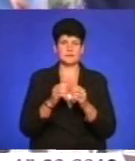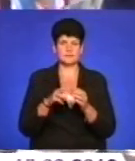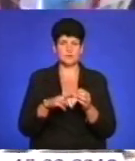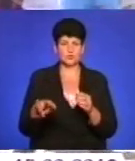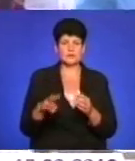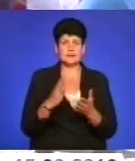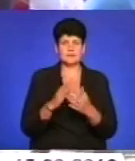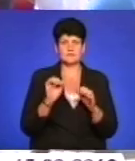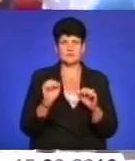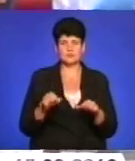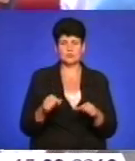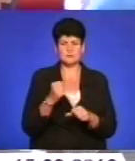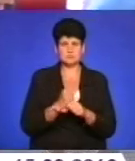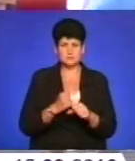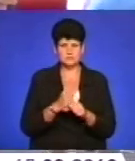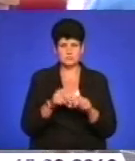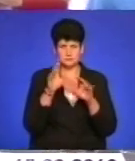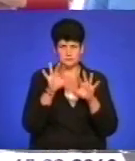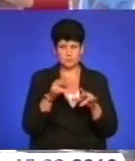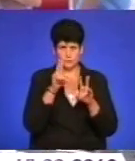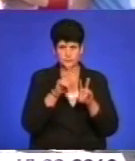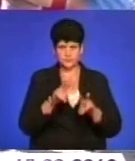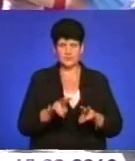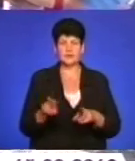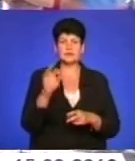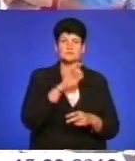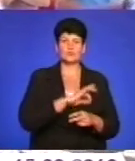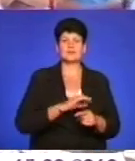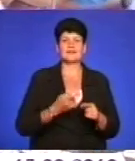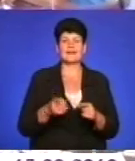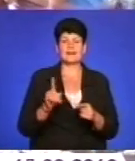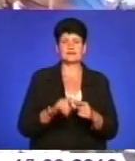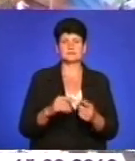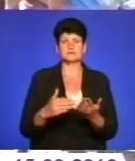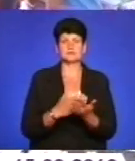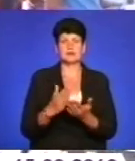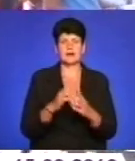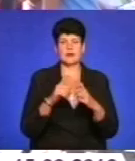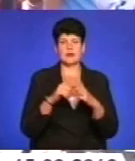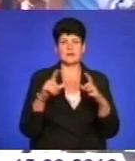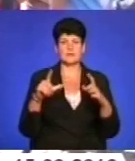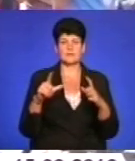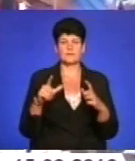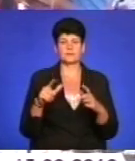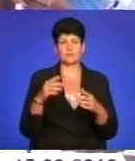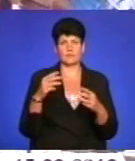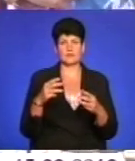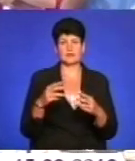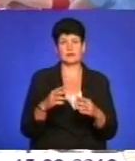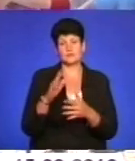есть возможность эти данные обработать и использовать этот картографический материал, либо 3D-модель для